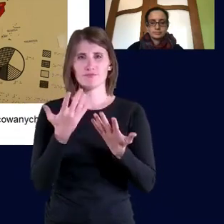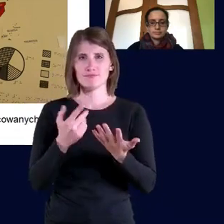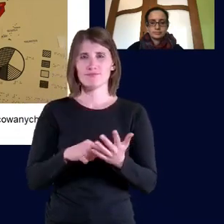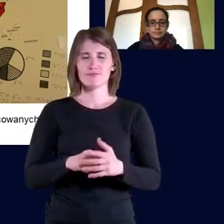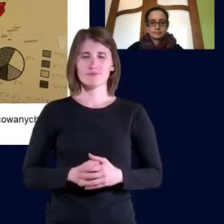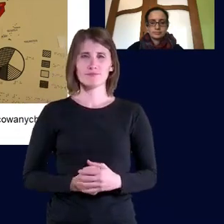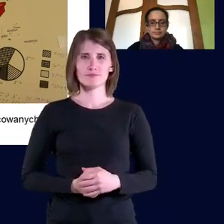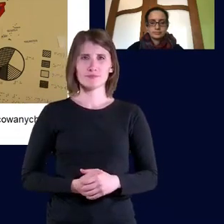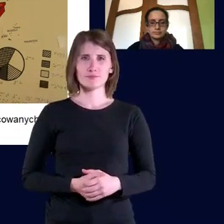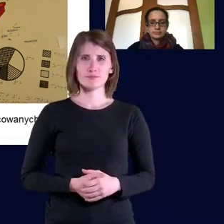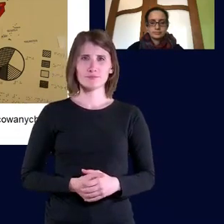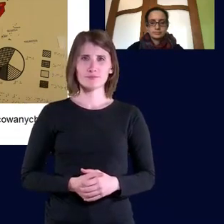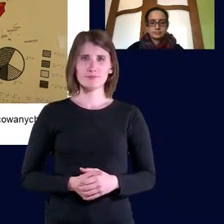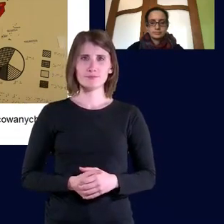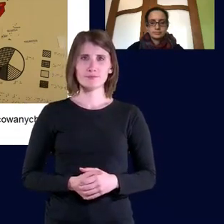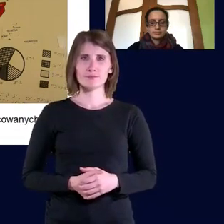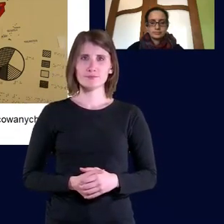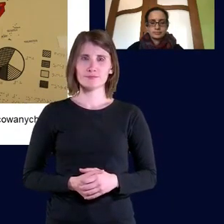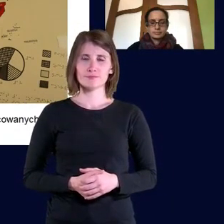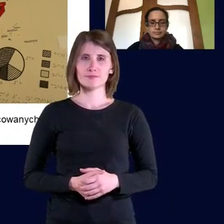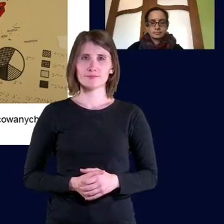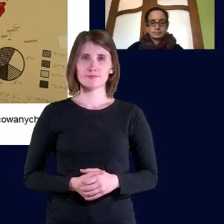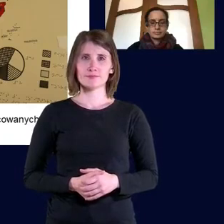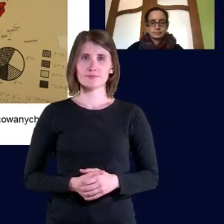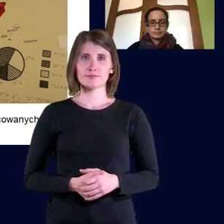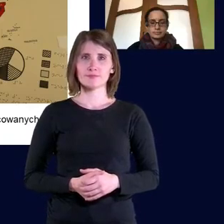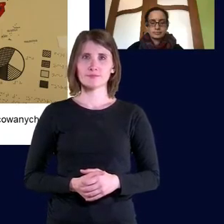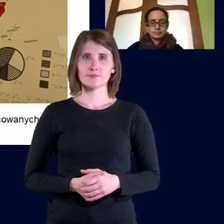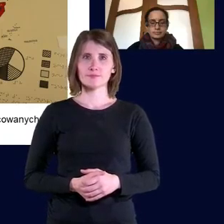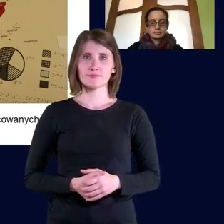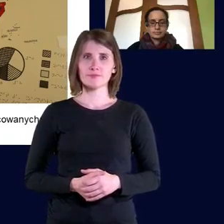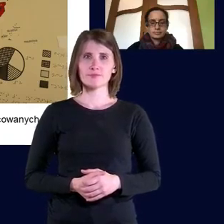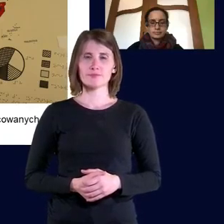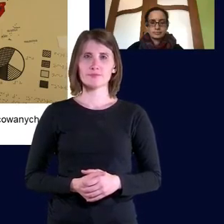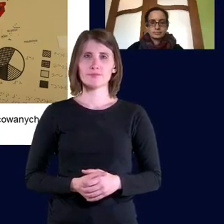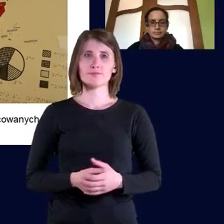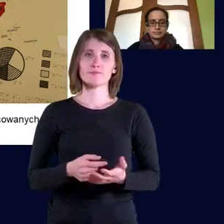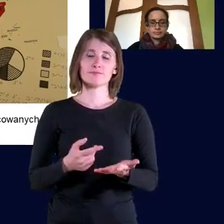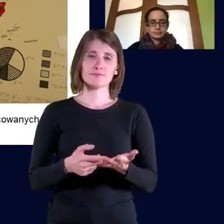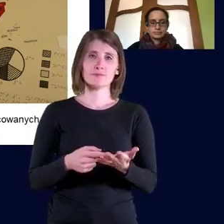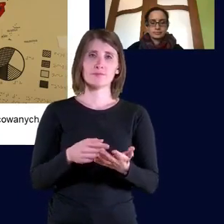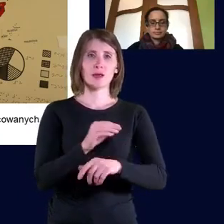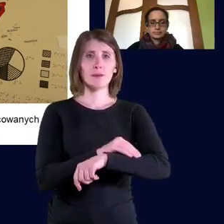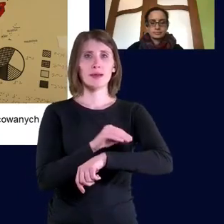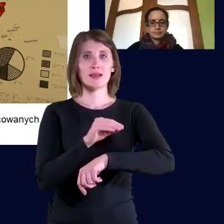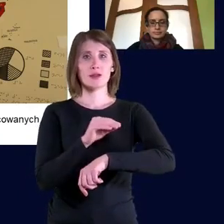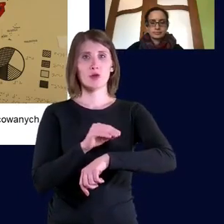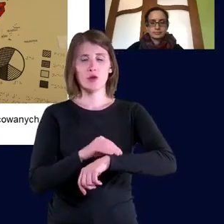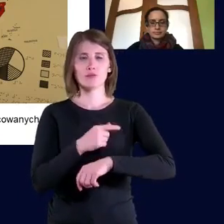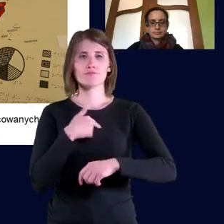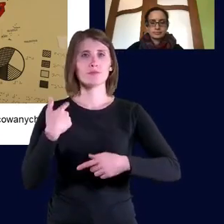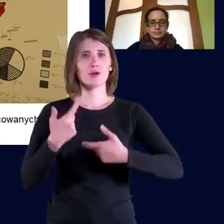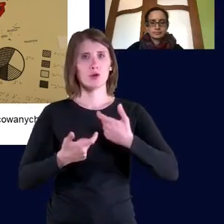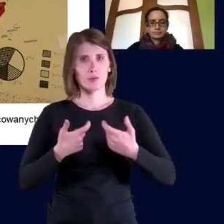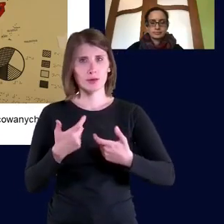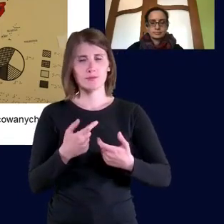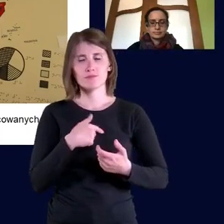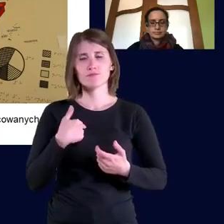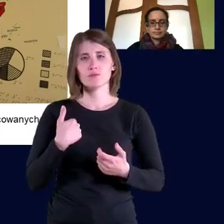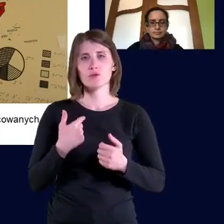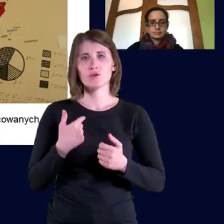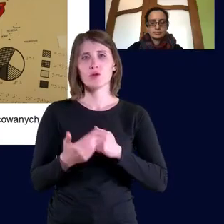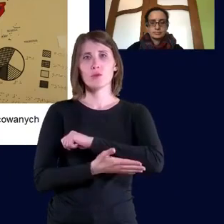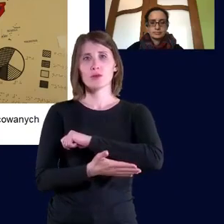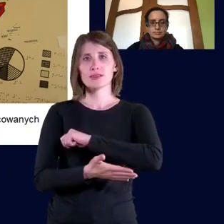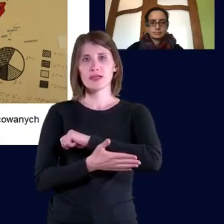grafiki Jeżeli chodzi o nas Shimano metodologia to to my tutaj bazowa liśmy